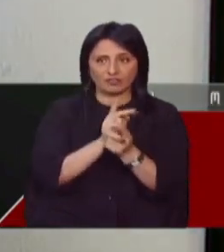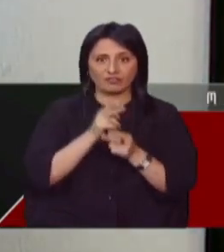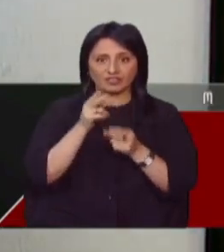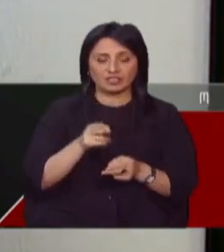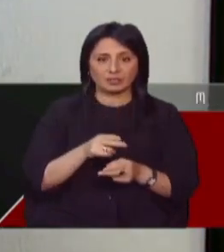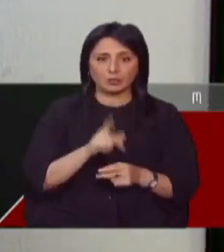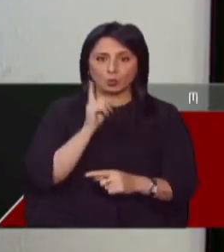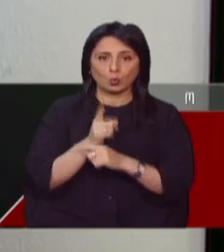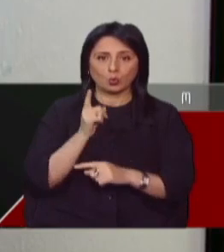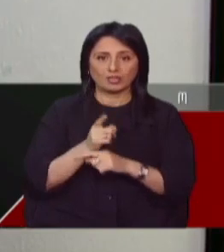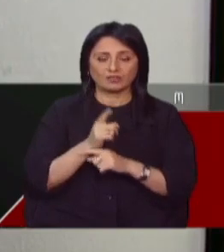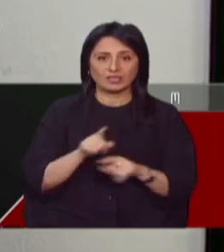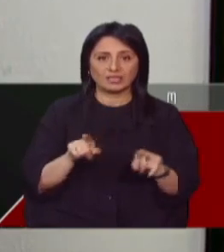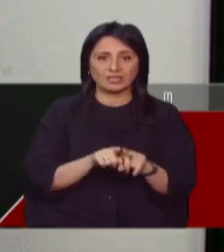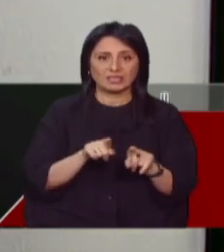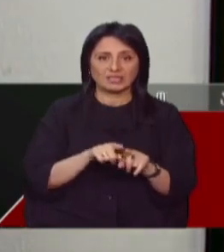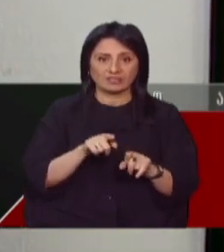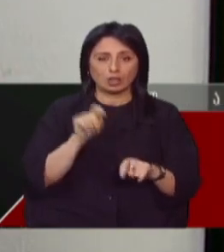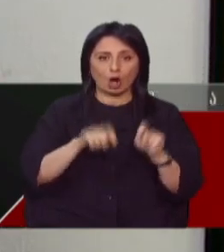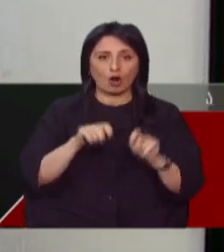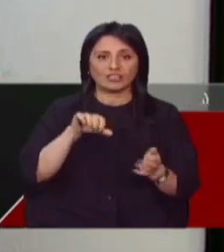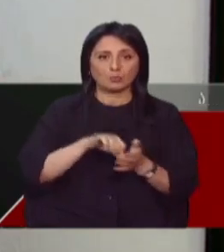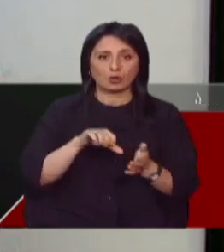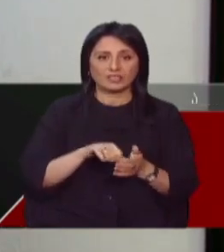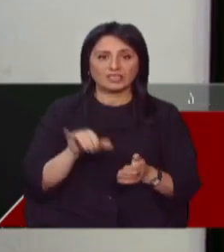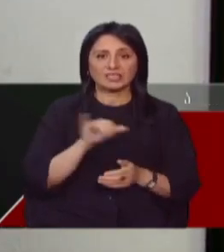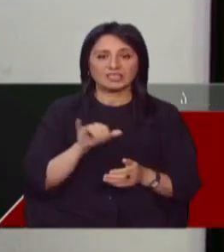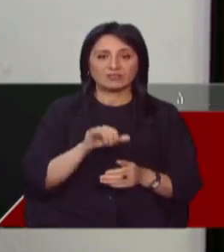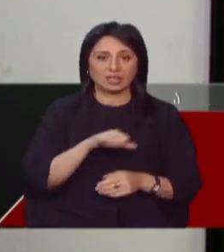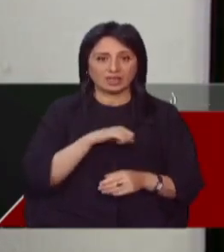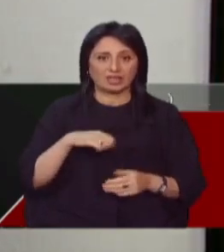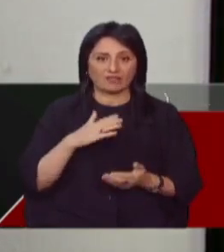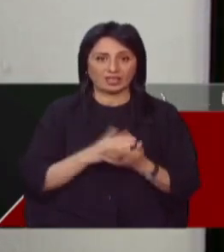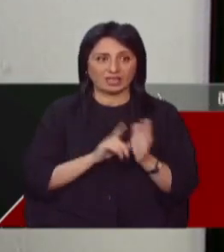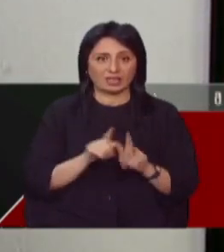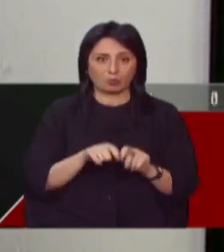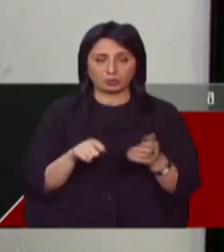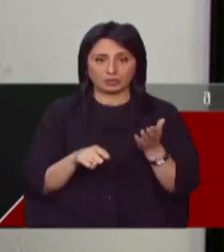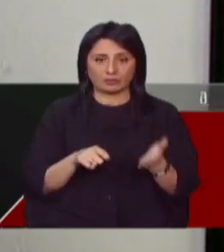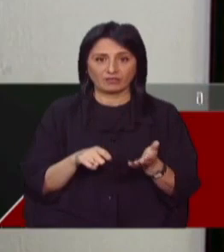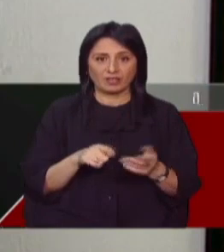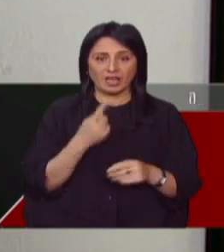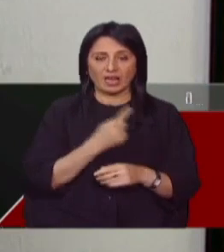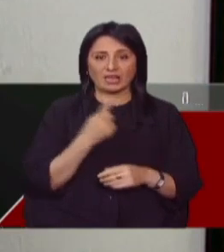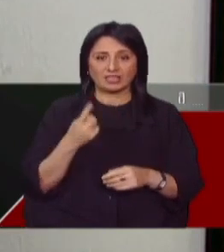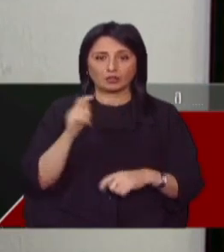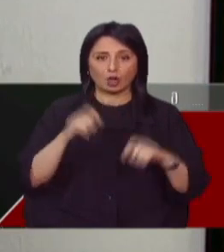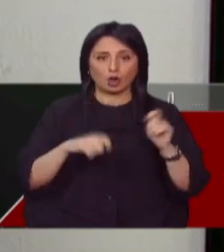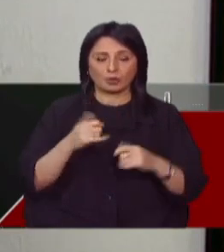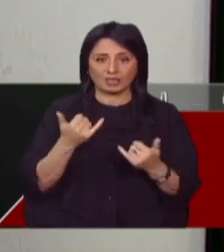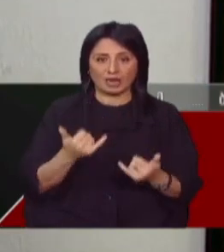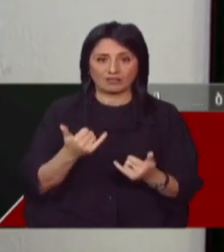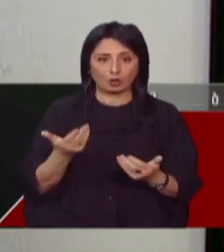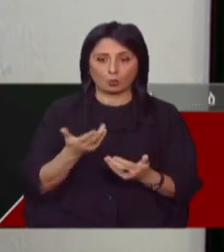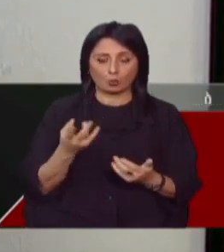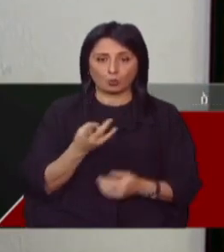არამედ უგზავნავს ისეთ კონფერენციებში მონაწილეობის მიღებას კი, სადაც თავად არის დამფუძნებელი და ერთ-ერთი კონფერენცია ახლა